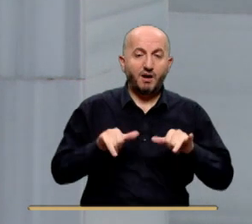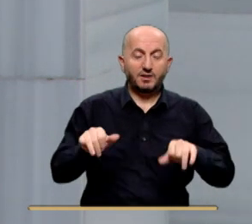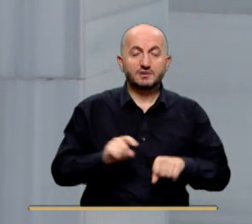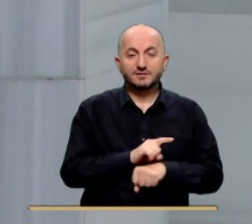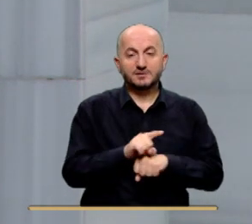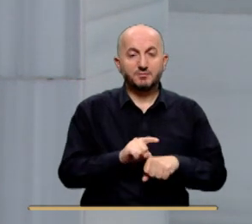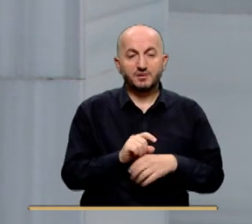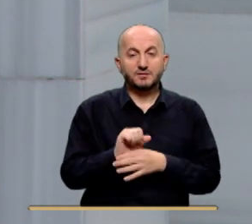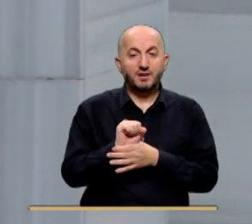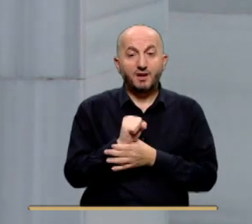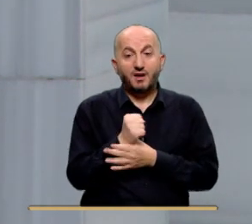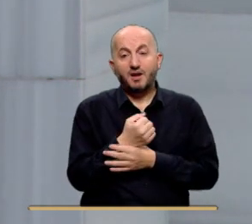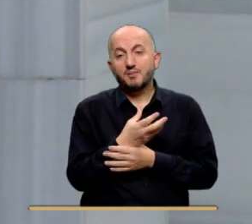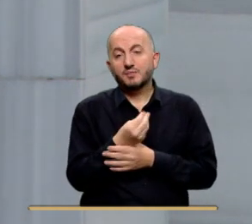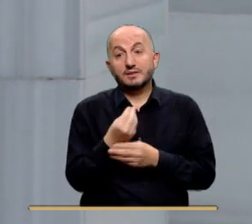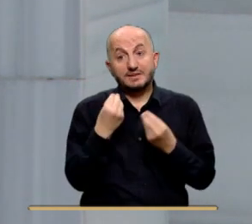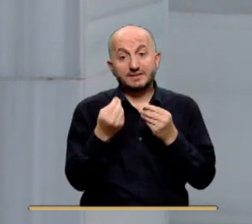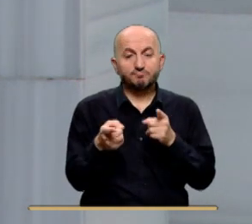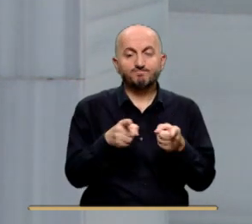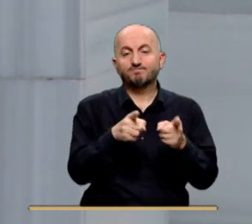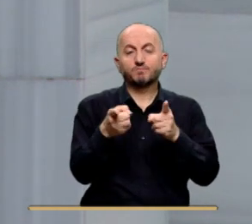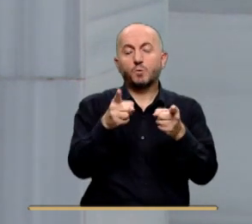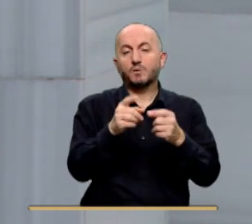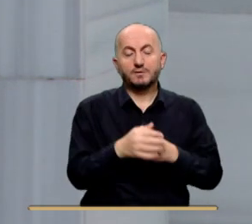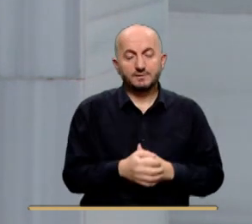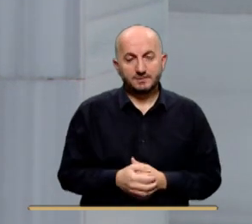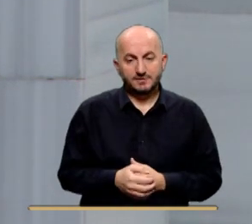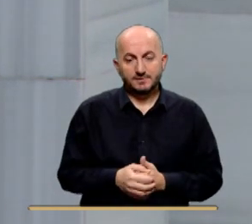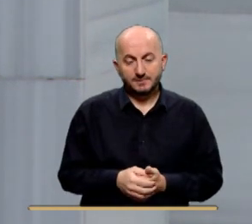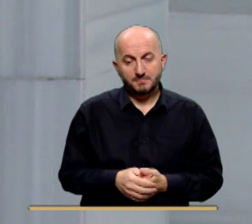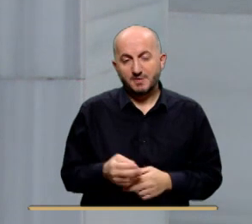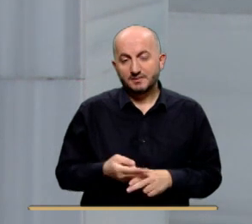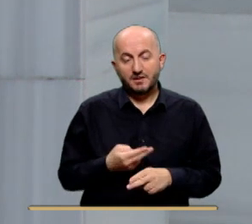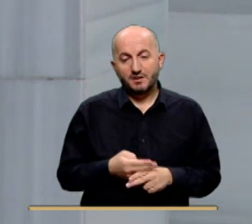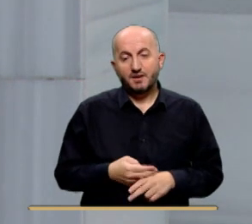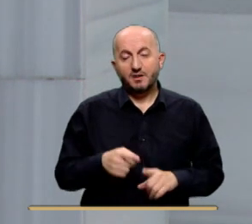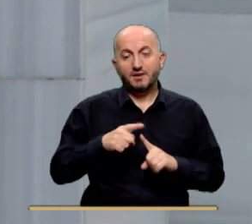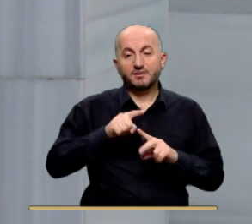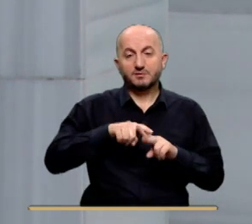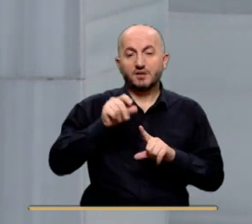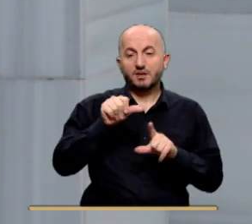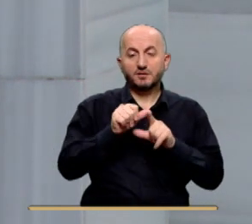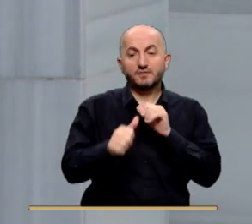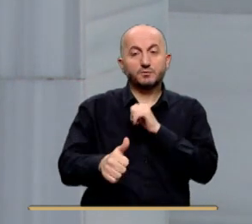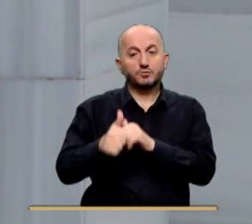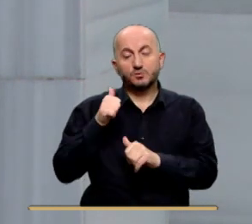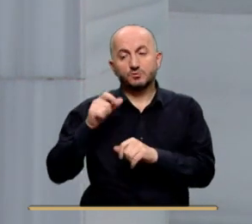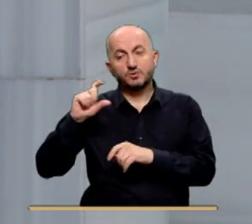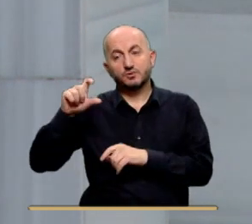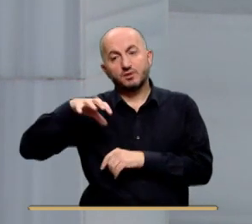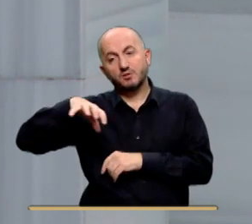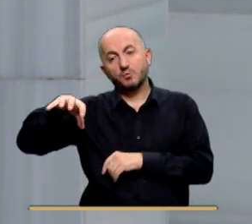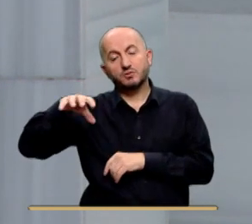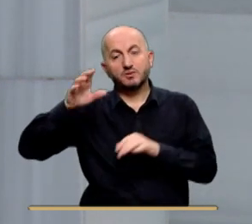zamanda kabiliyetleri de çok iyi yönlendirdi. Mesela Taif dönüşünde Cirane